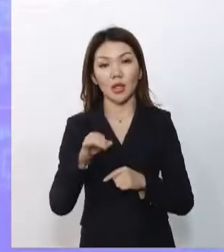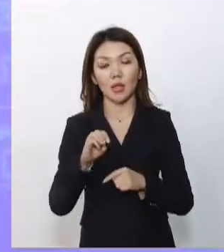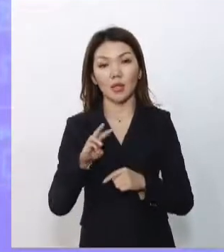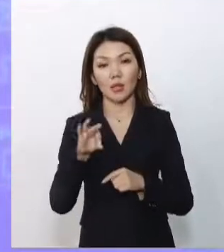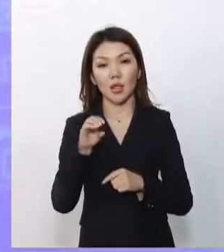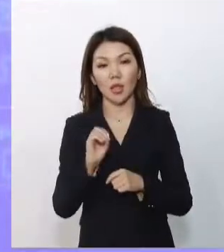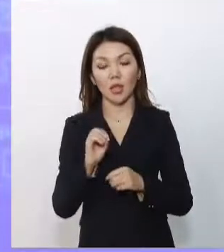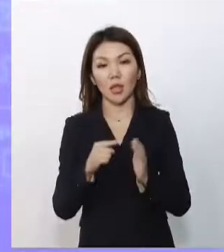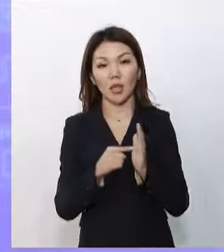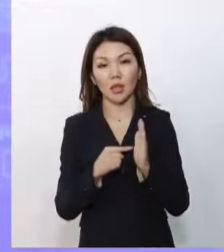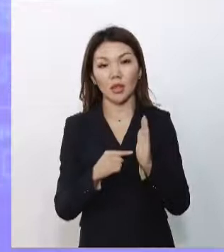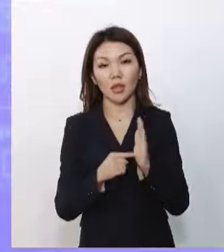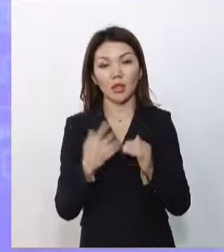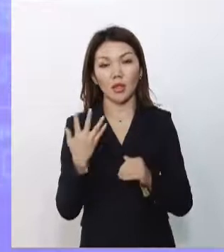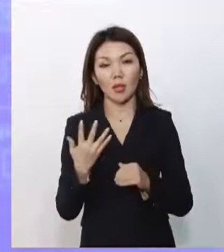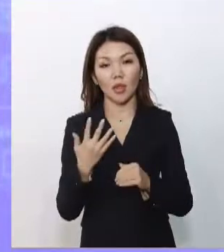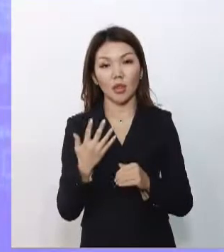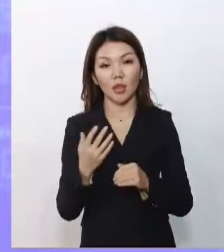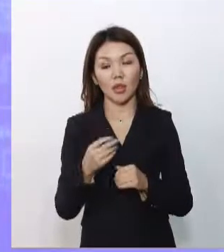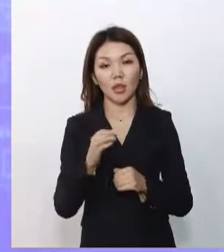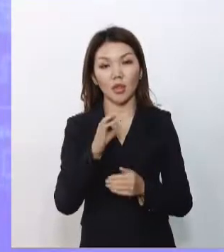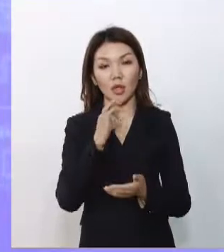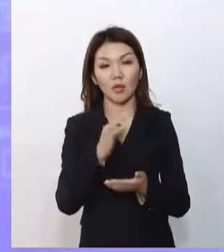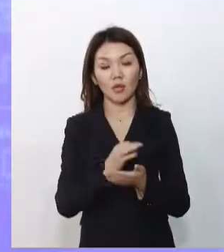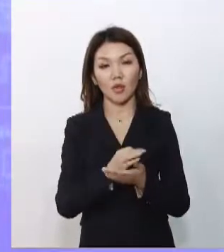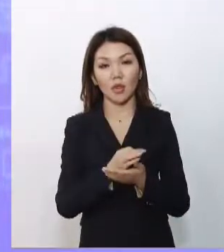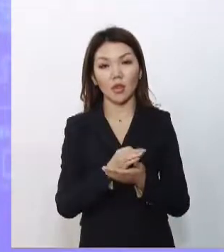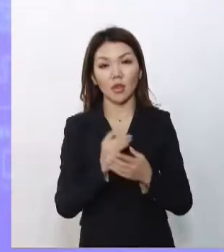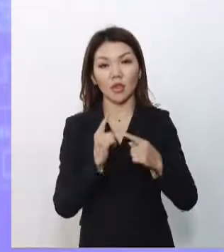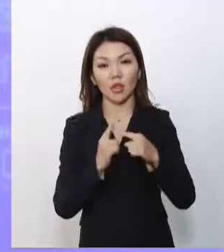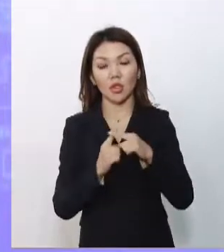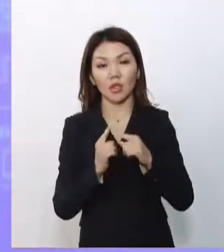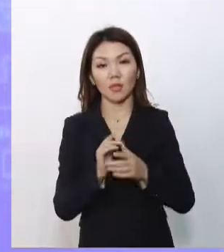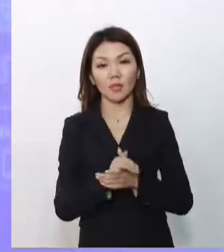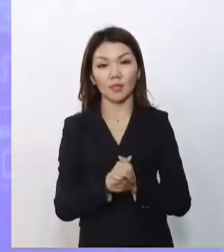5. И результаты сложили.